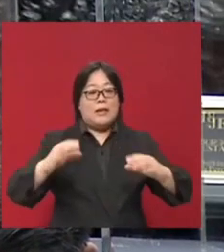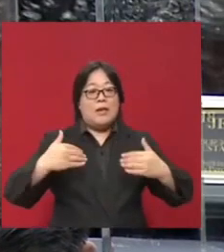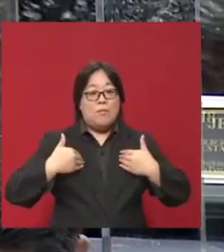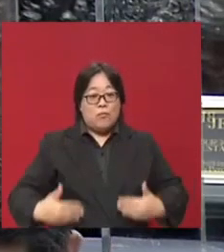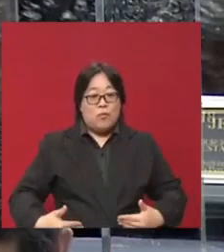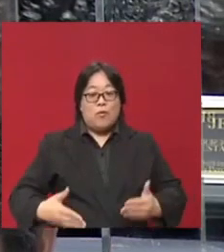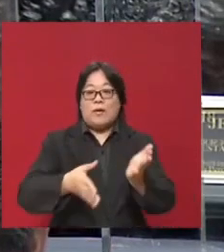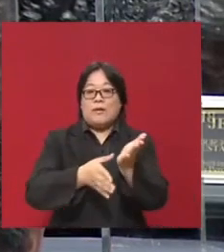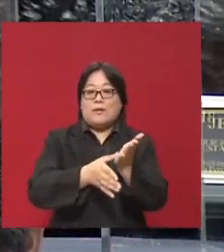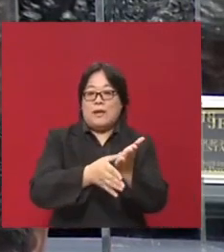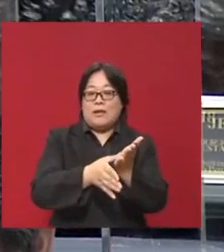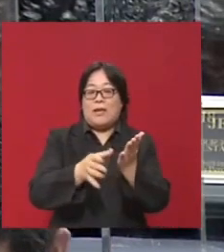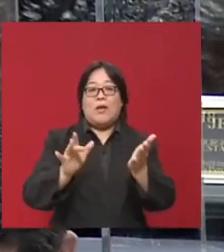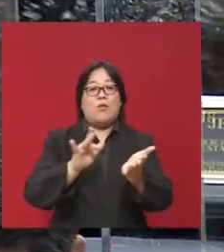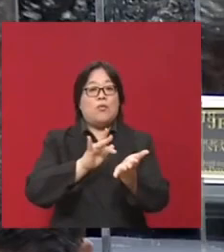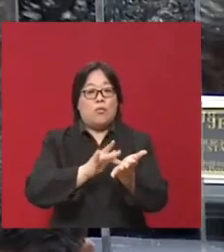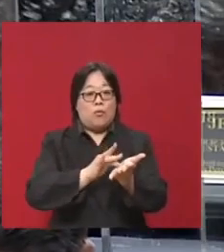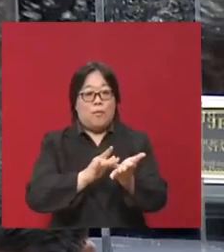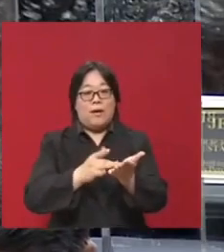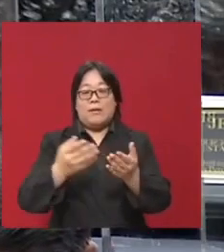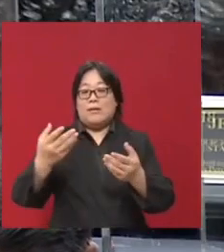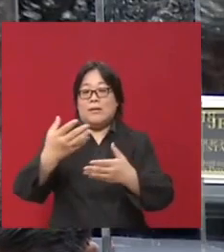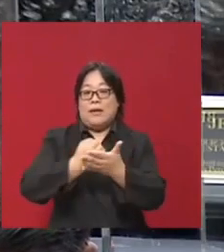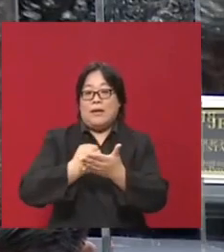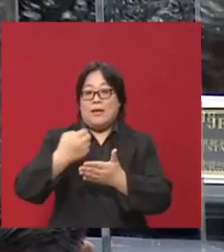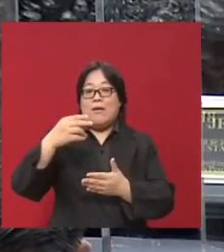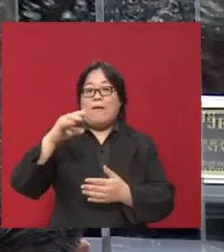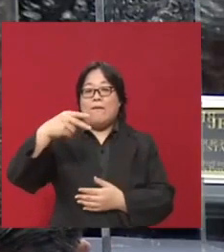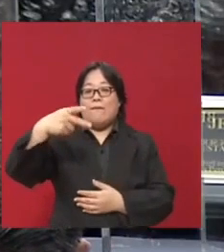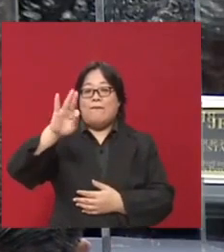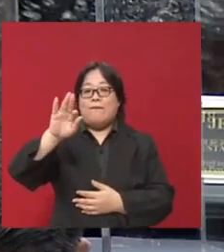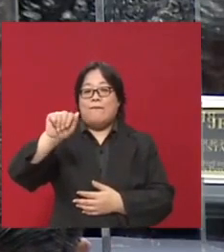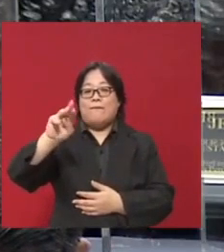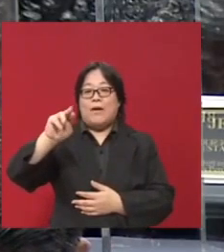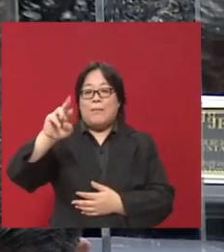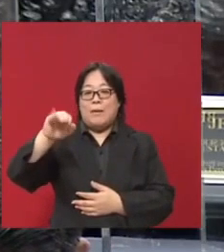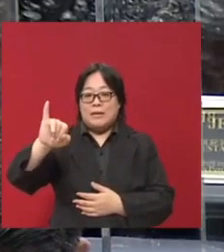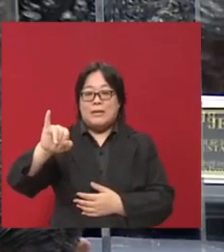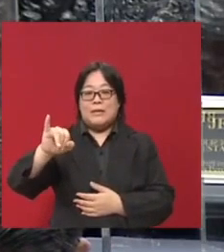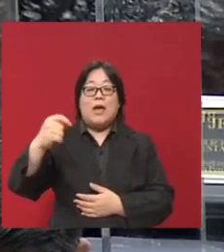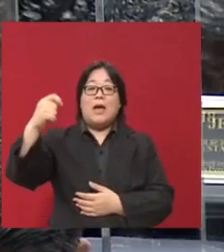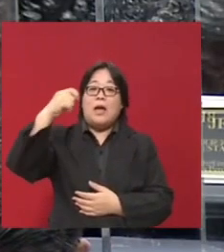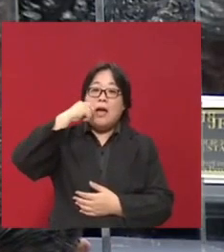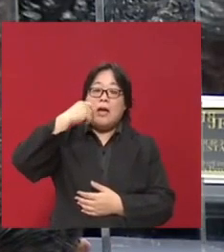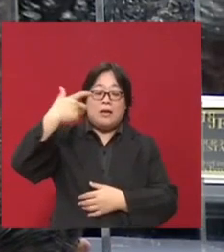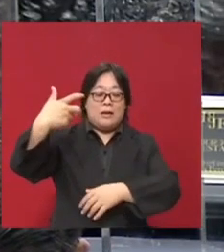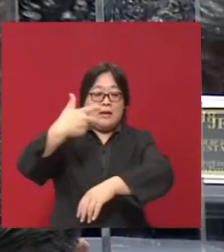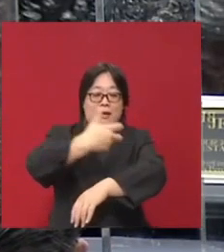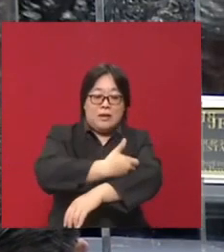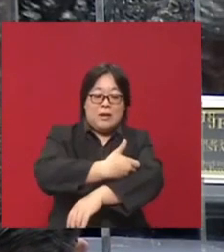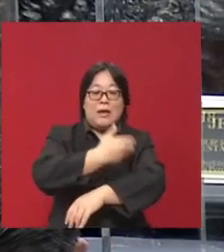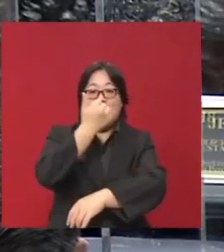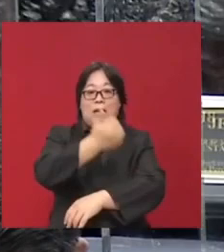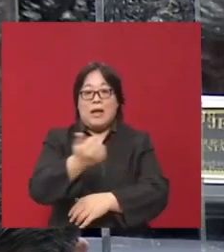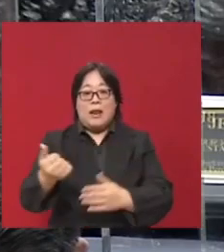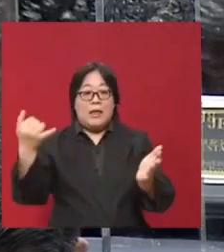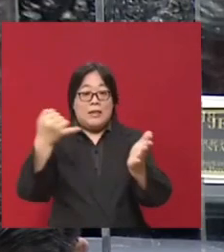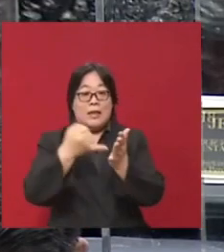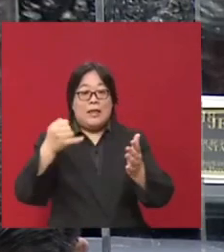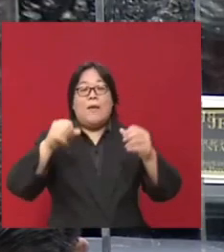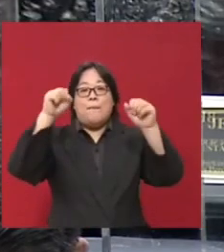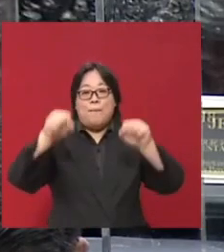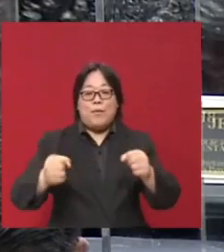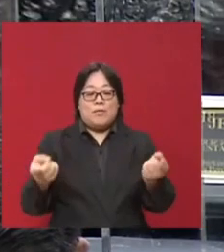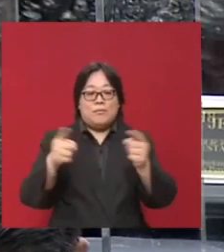dadah obat hasil yang formasi Sueb ke jarum alat suntikan peralatan tajam yang boleh